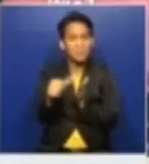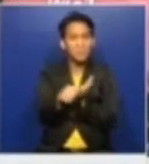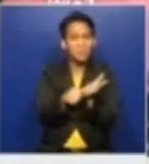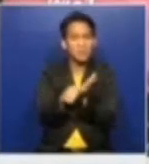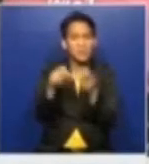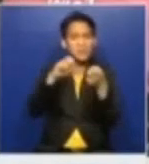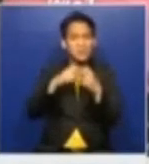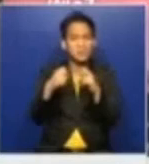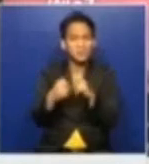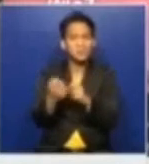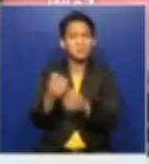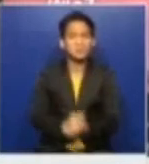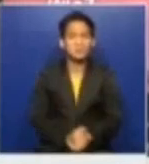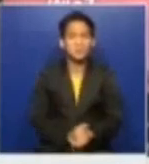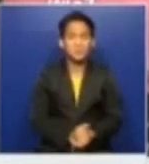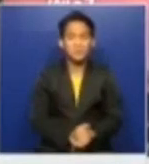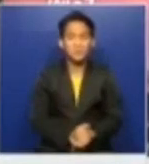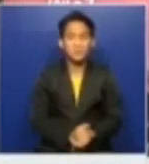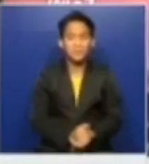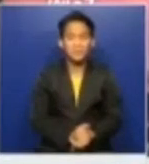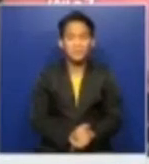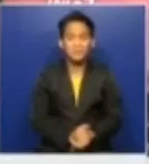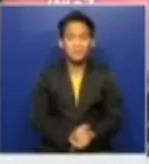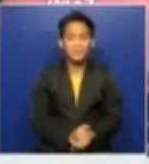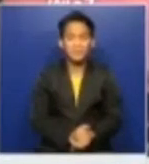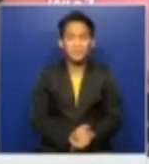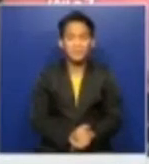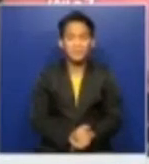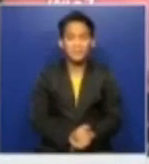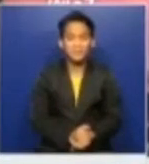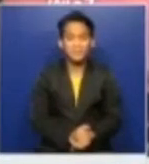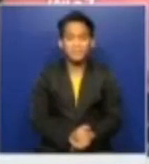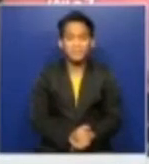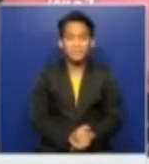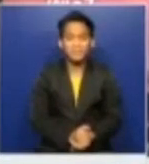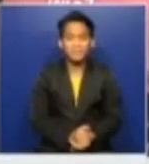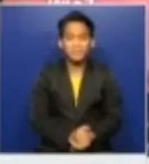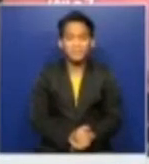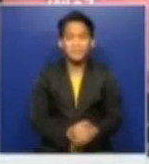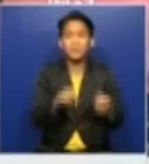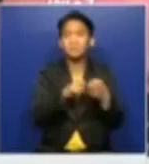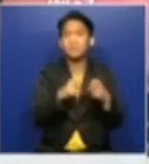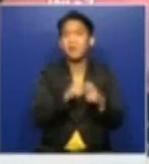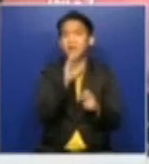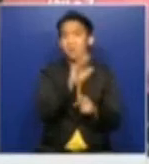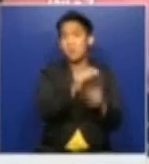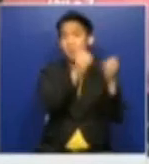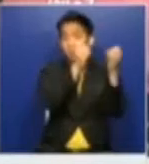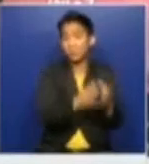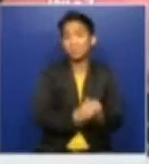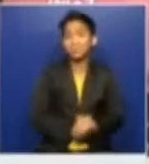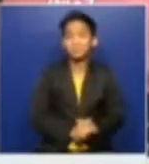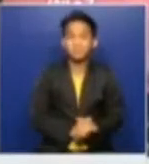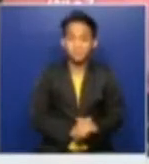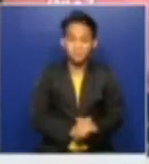เพราะฉะนั้นต้องเรียนว่าการที่จะเราได้เห็นปัญหาอีกเรื่องหนึ่งก็คือเรื่องการเสริมอาวุ